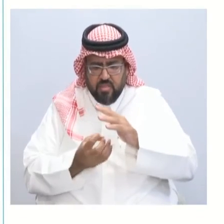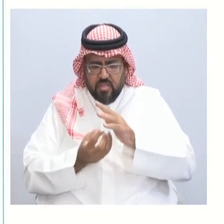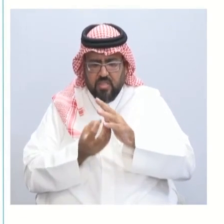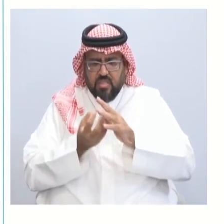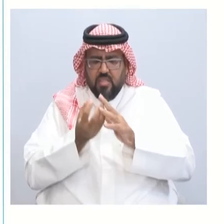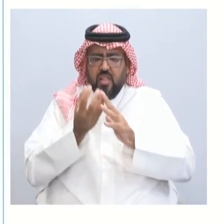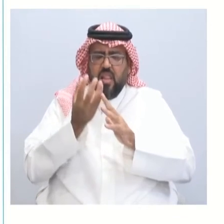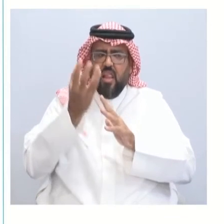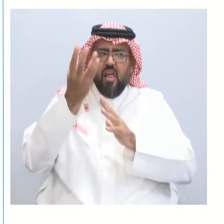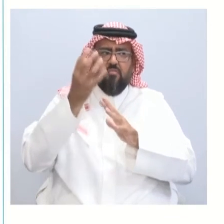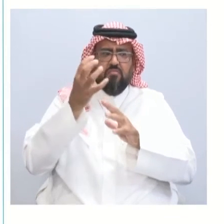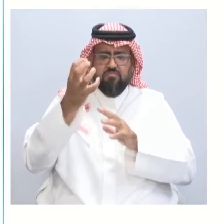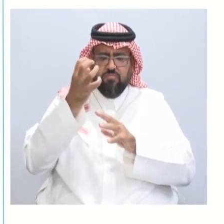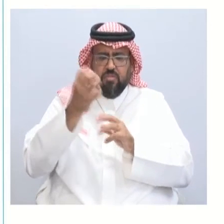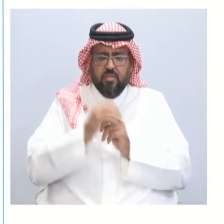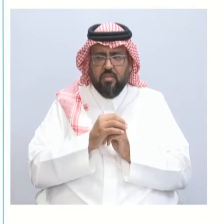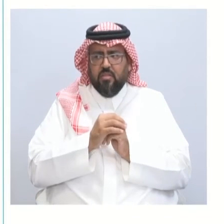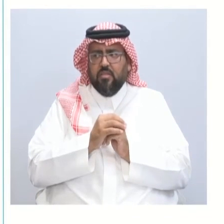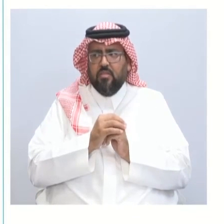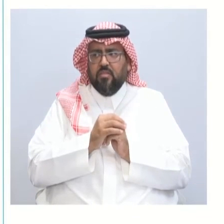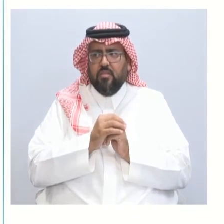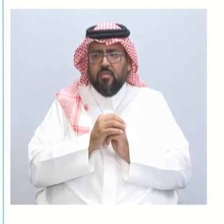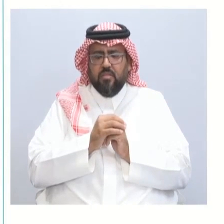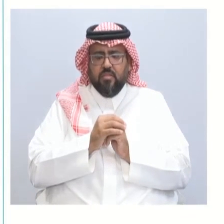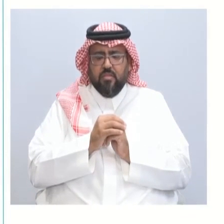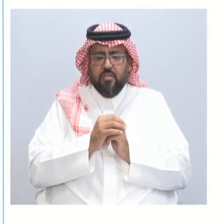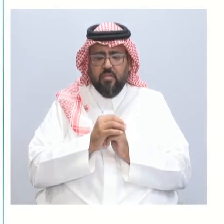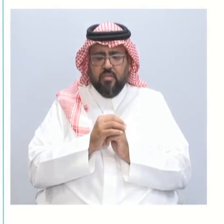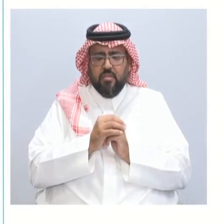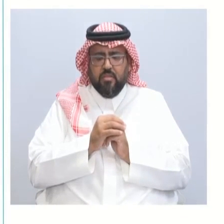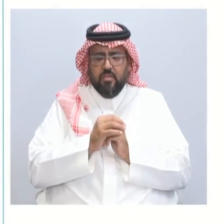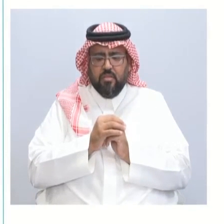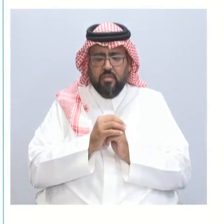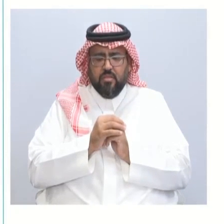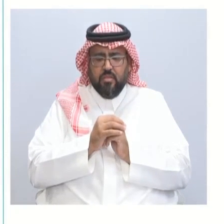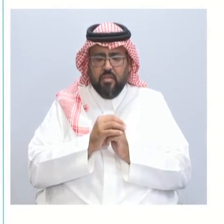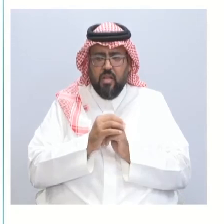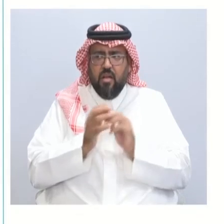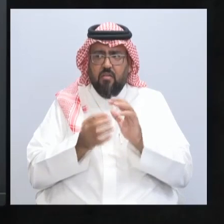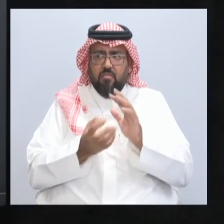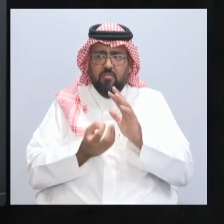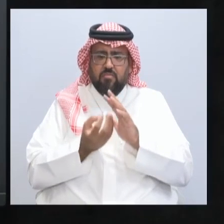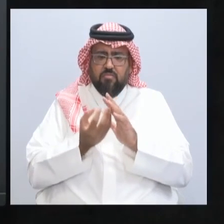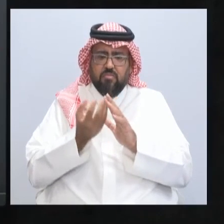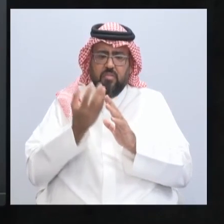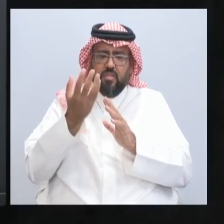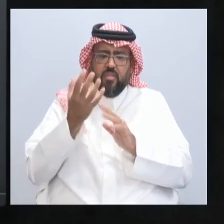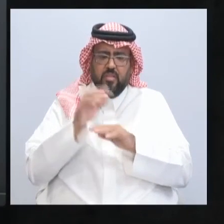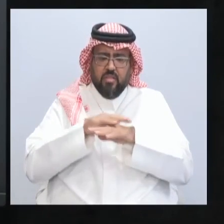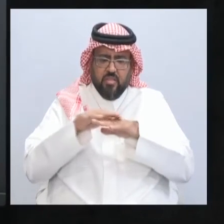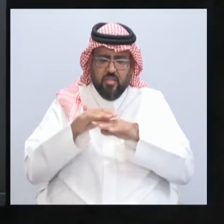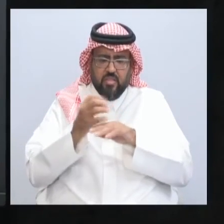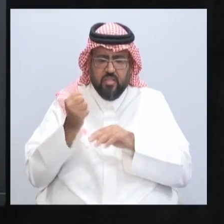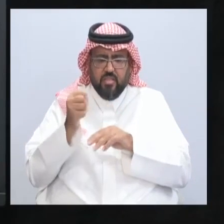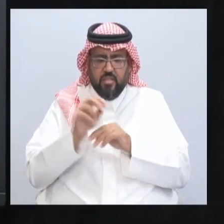تصلبت صخور اندفعت من صهره اندفعت من باطن الارض ثم